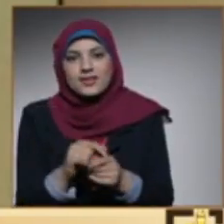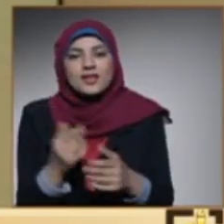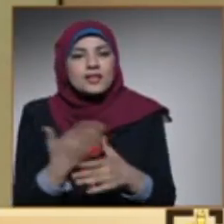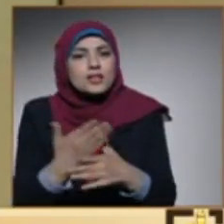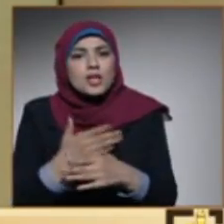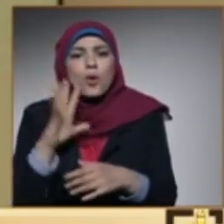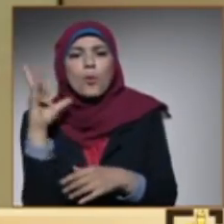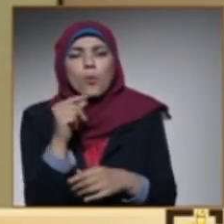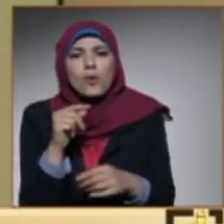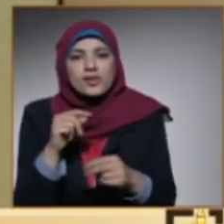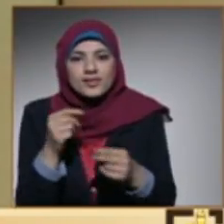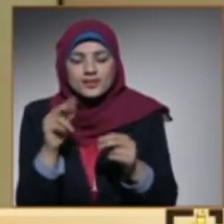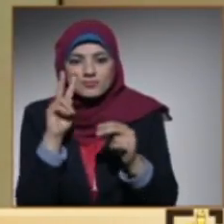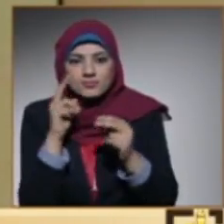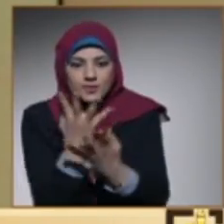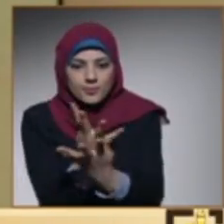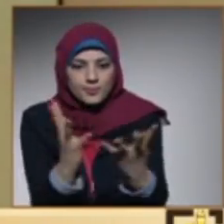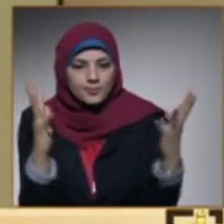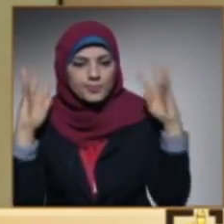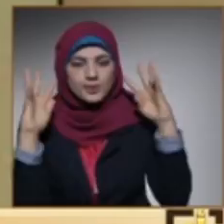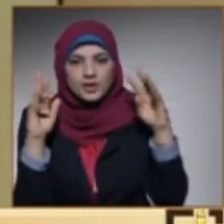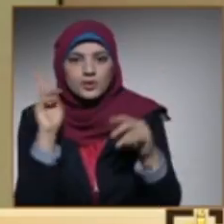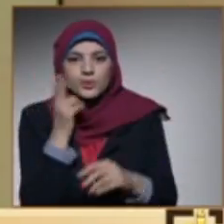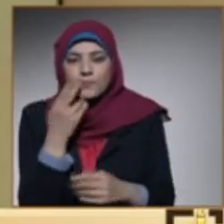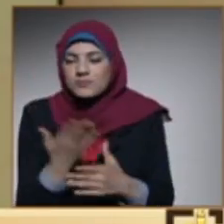كل محيطك من الصم والبكم؟